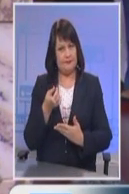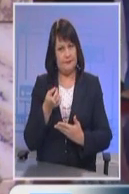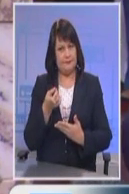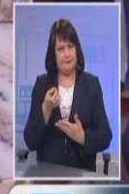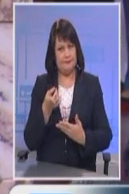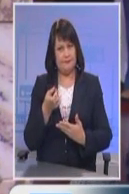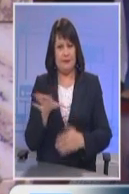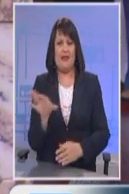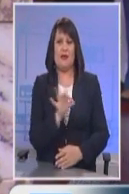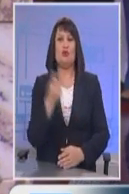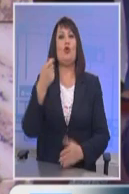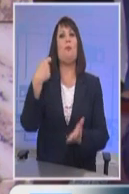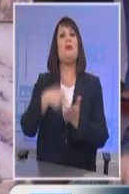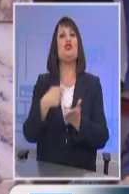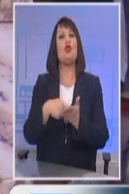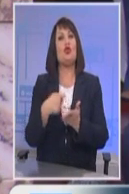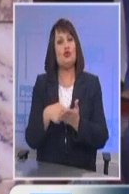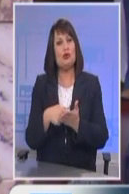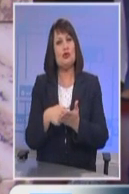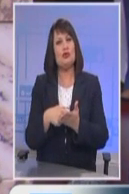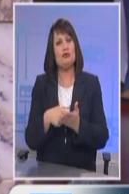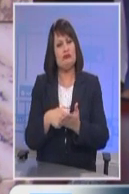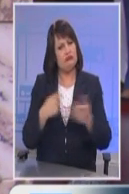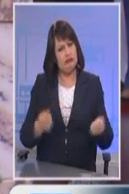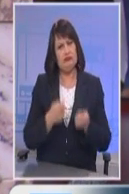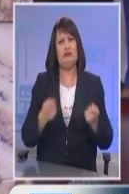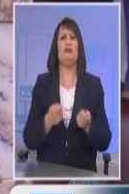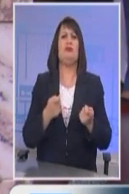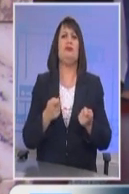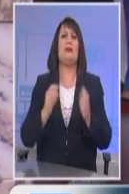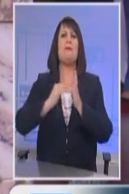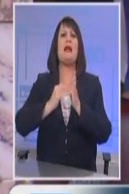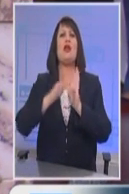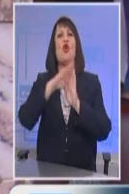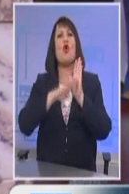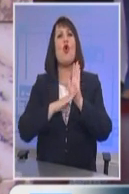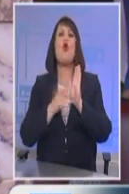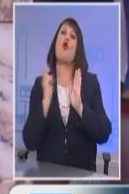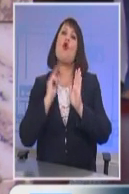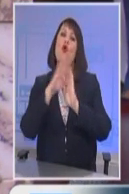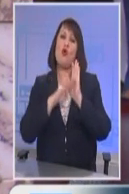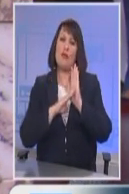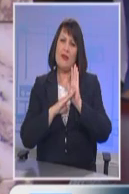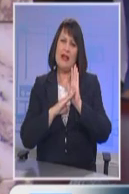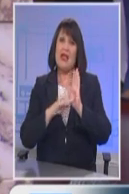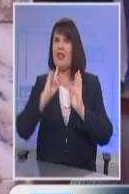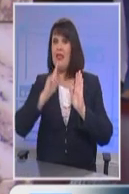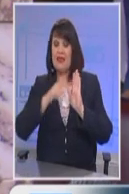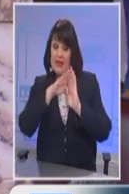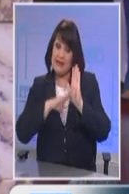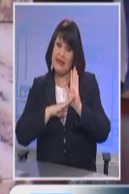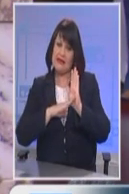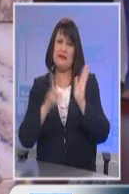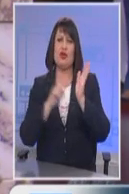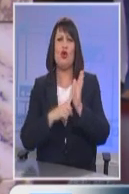της και η μισθολογία της, μισθοδοσία της, έγινε με βάση τον υπαλληλικό κώδικα και τις κείμενες διατάξεις νόμων